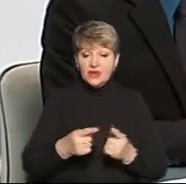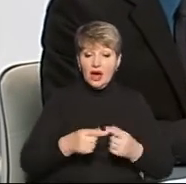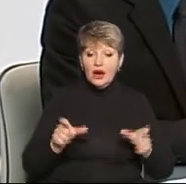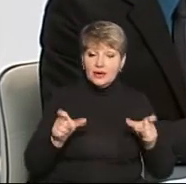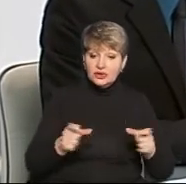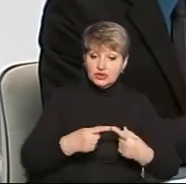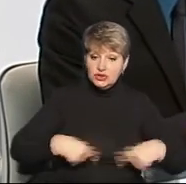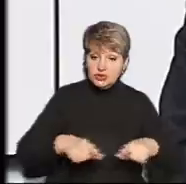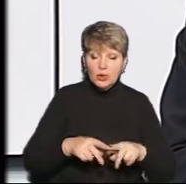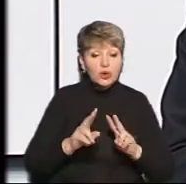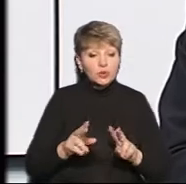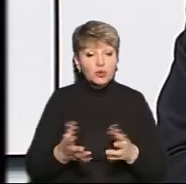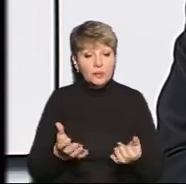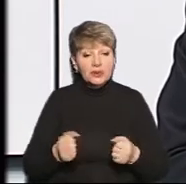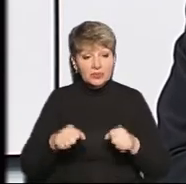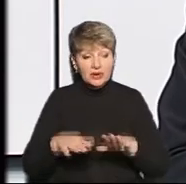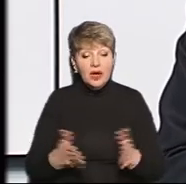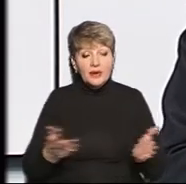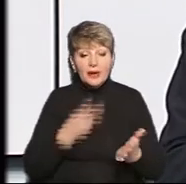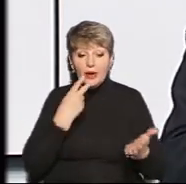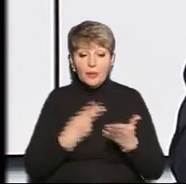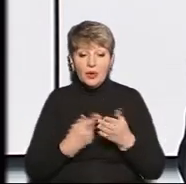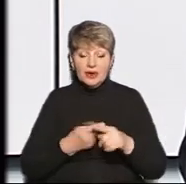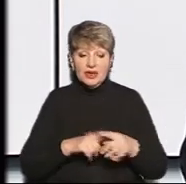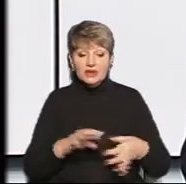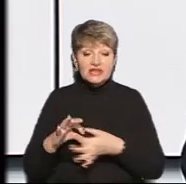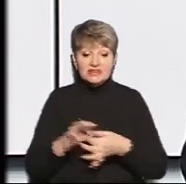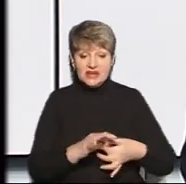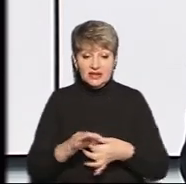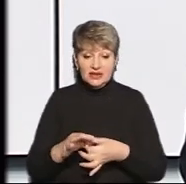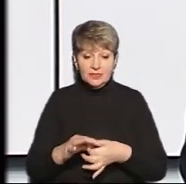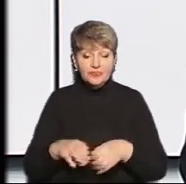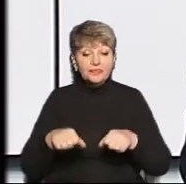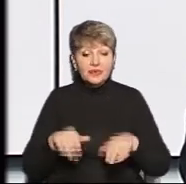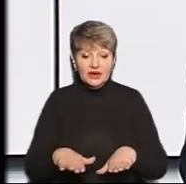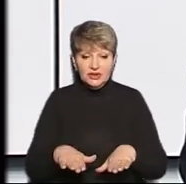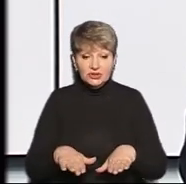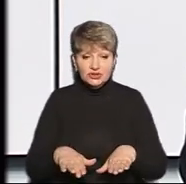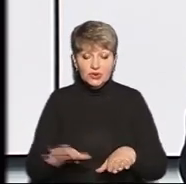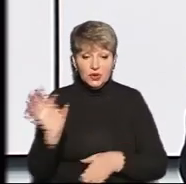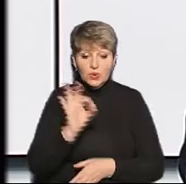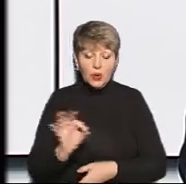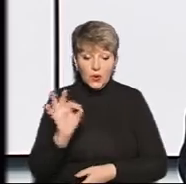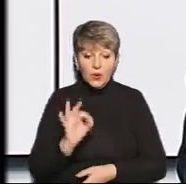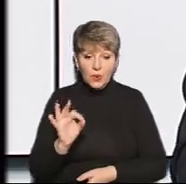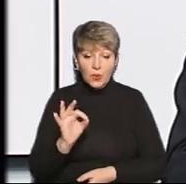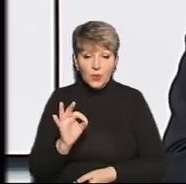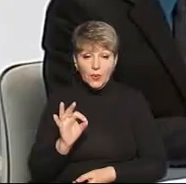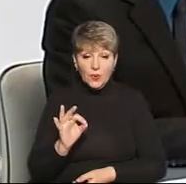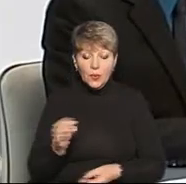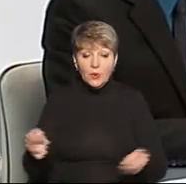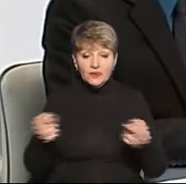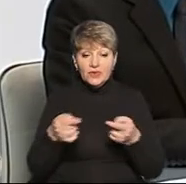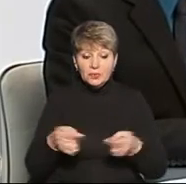зони, хто приймає це рішення і від яких показників це залежить? Рішення про вхід у